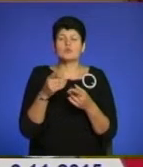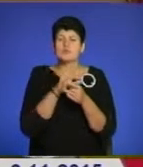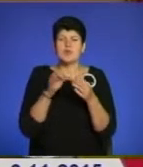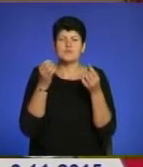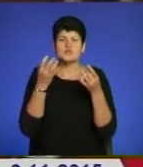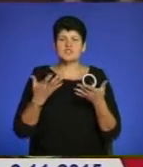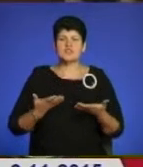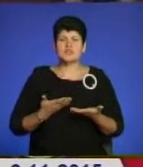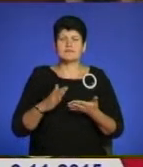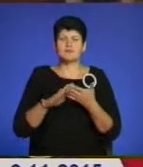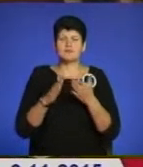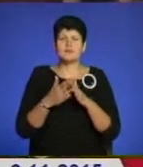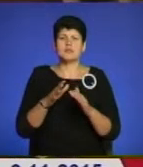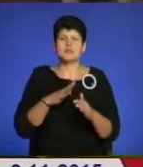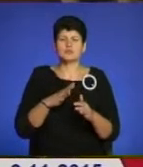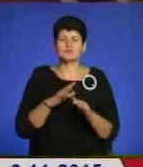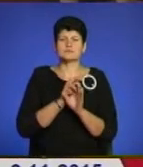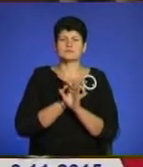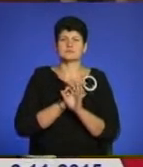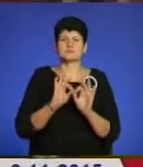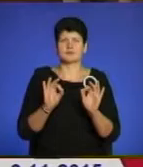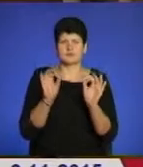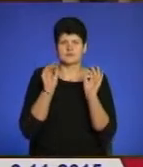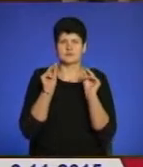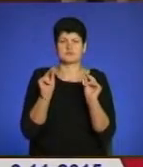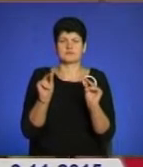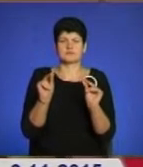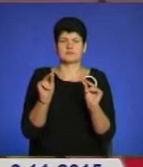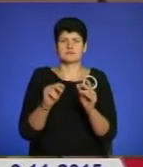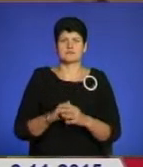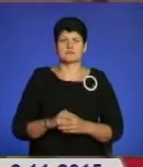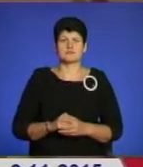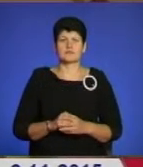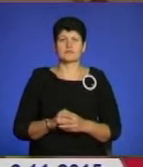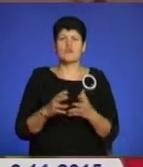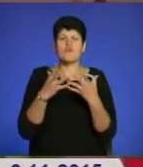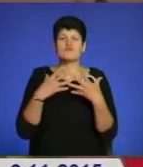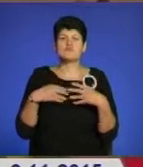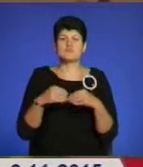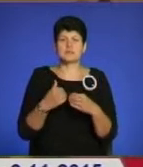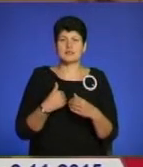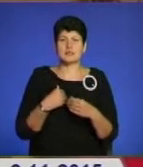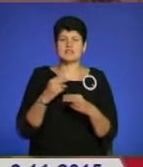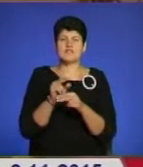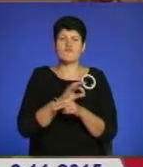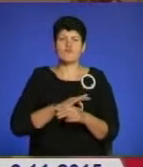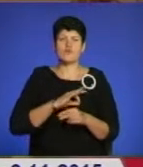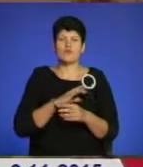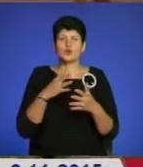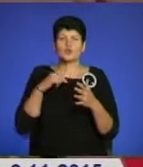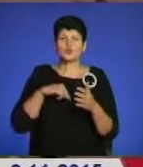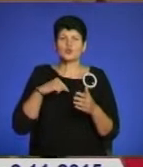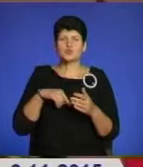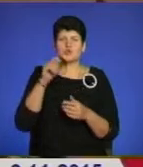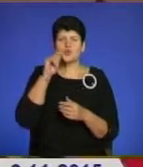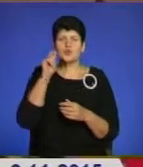життєві обставини, були оптимістичними і правдивими. В сім'ї нас виховували в душі такому